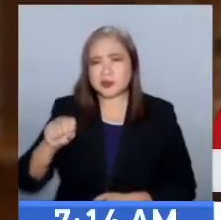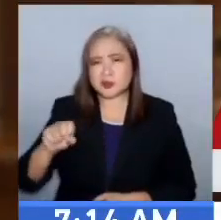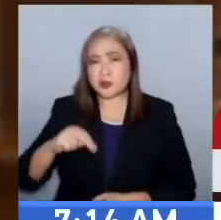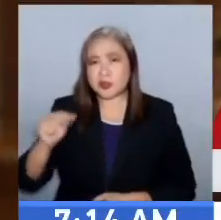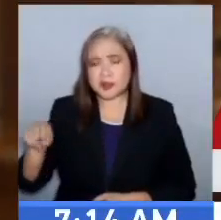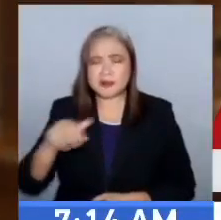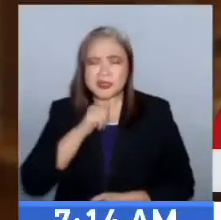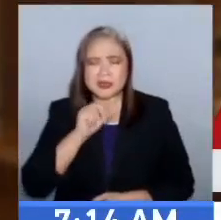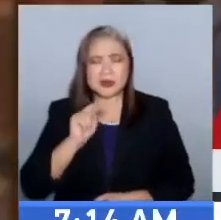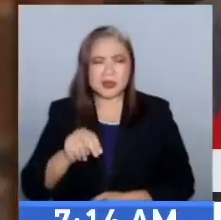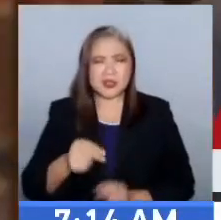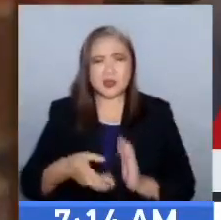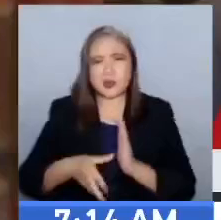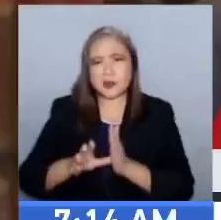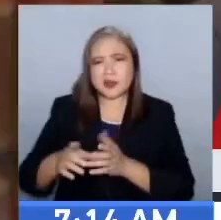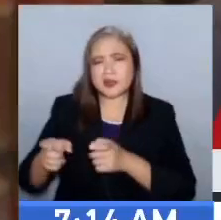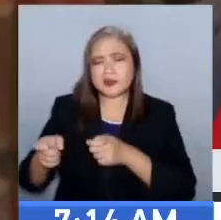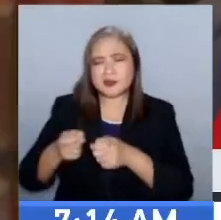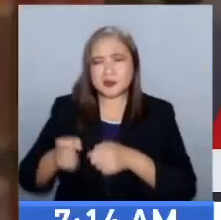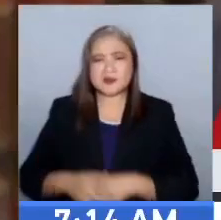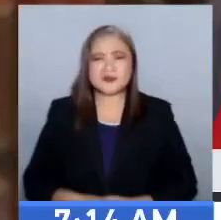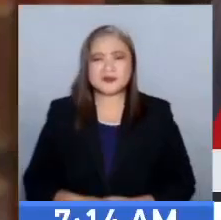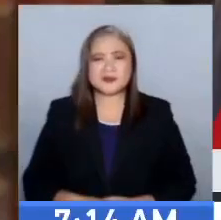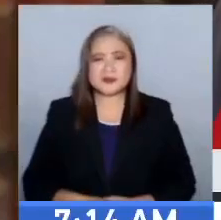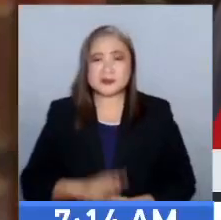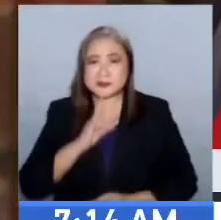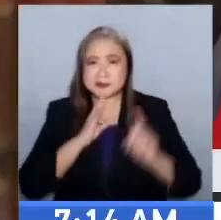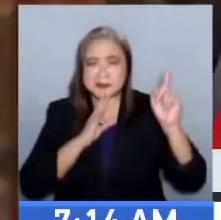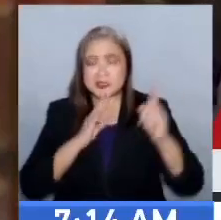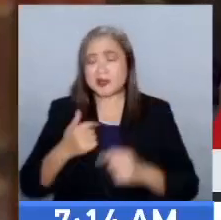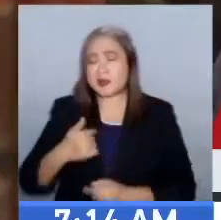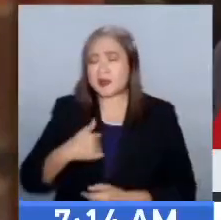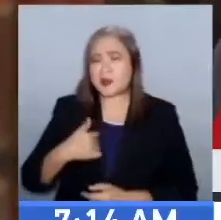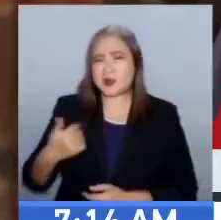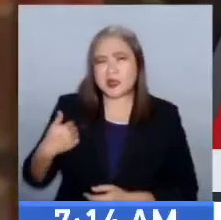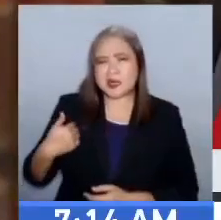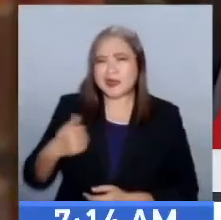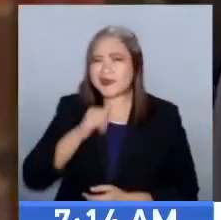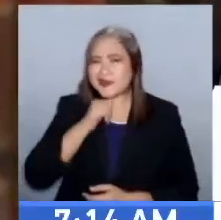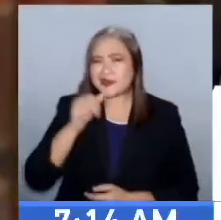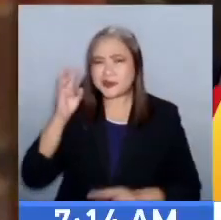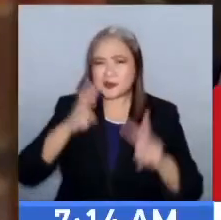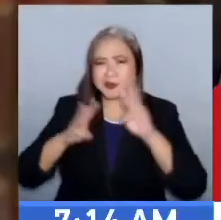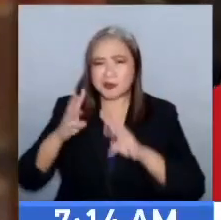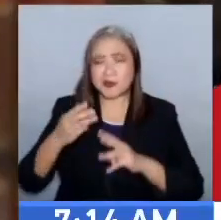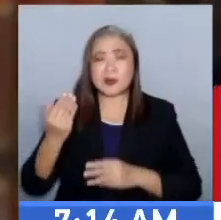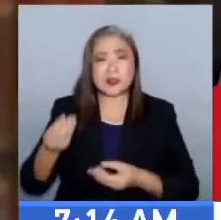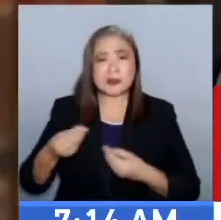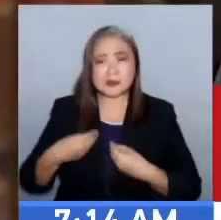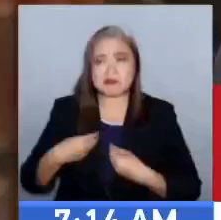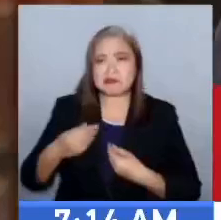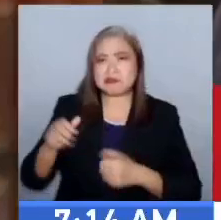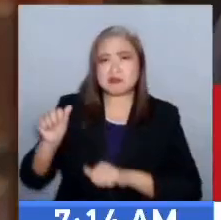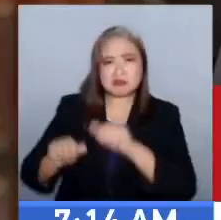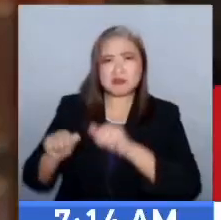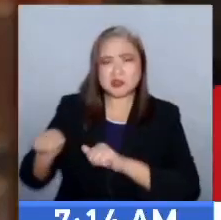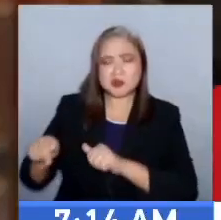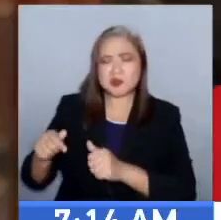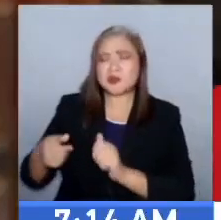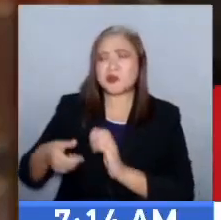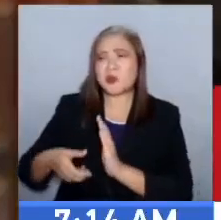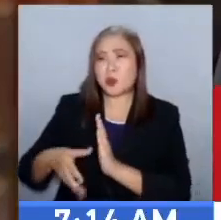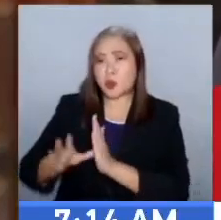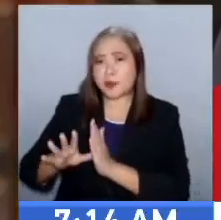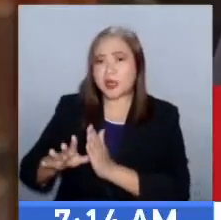Ako para sa akin, hindi pa. Hindi tayo kinakailangang mag-worry dahil binigyan naman ako ng magandang assessment ng ating COMELEC field personnel at